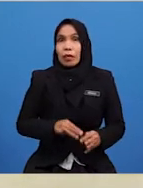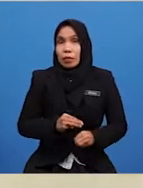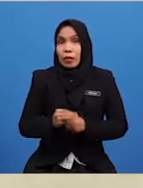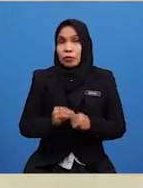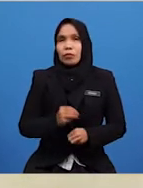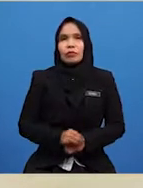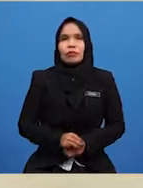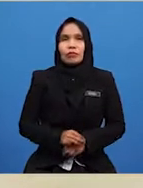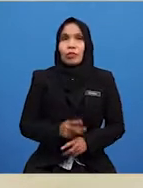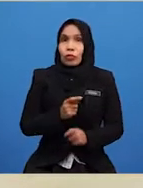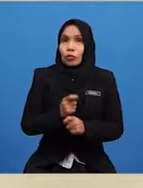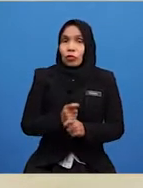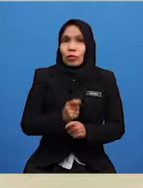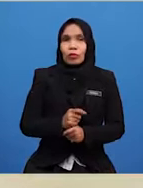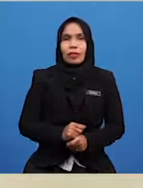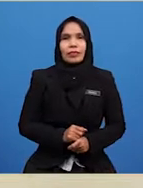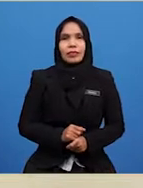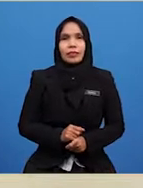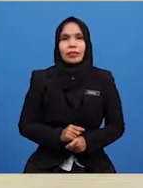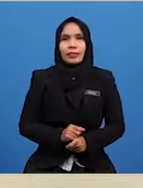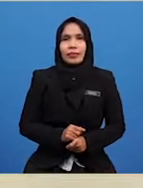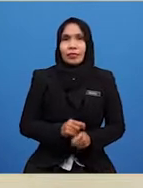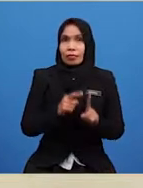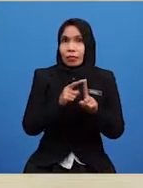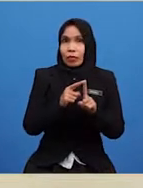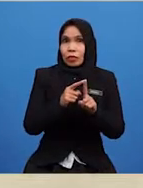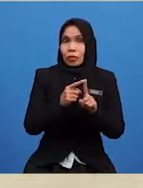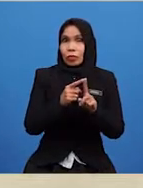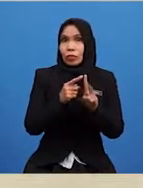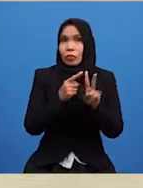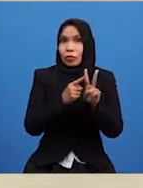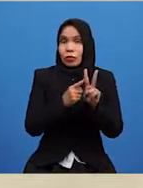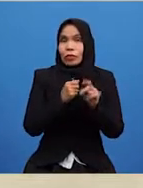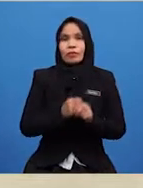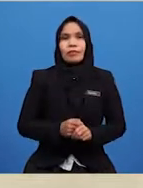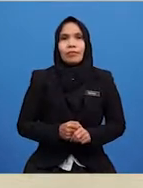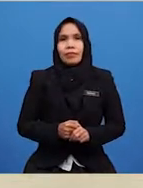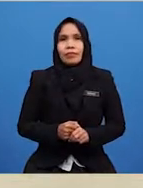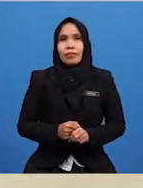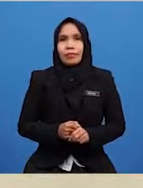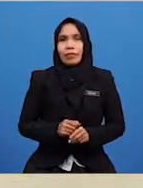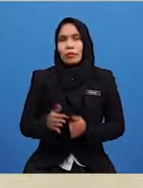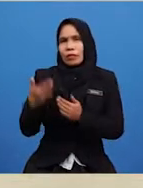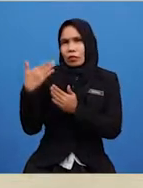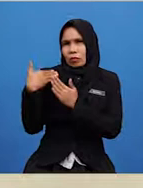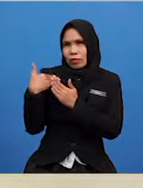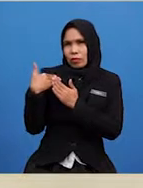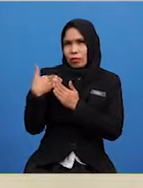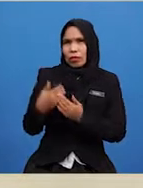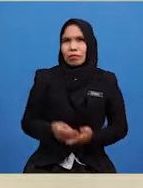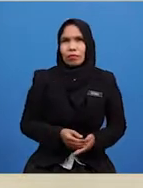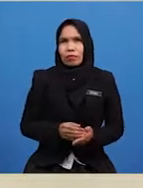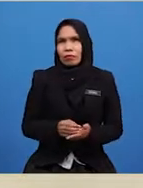gudang, menjaga kebajikan serta keselamatan pedagang. Syah Bandar juga bertanggungjawab memeriksa